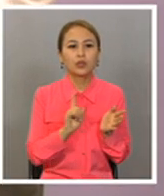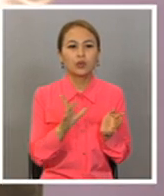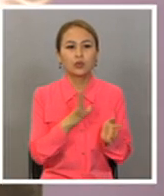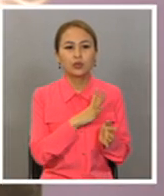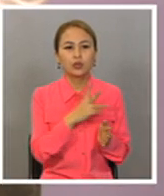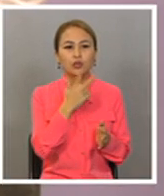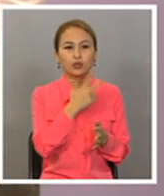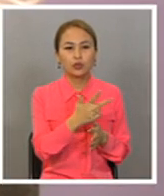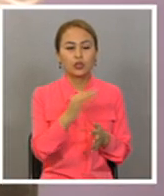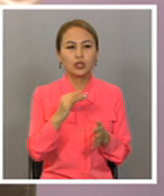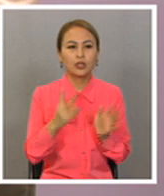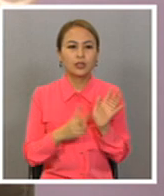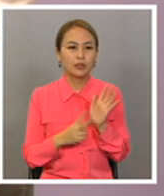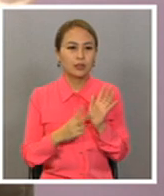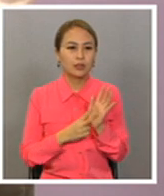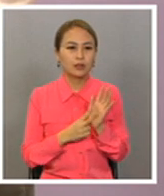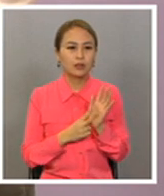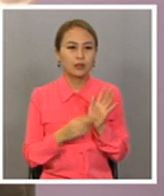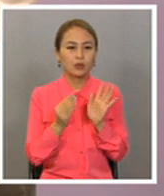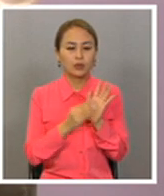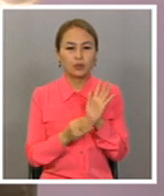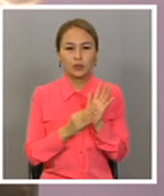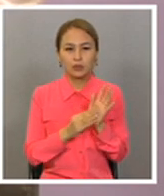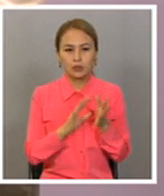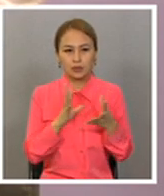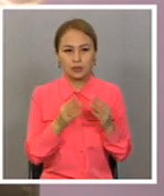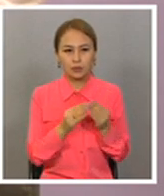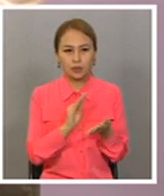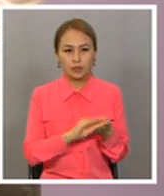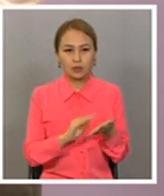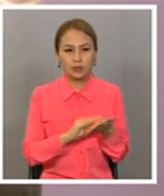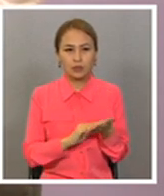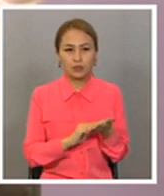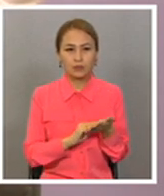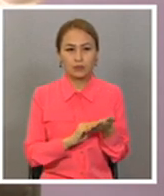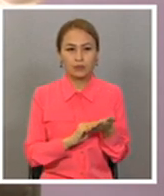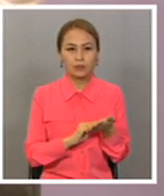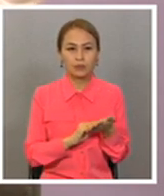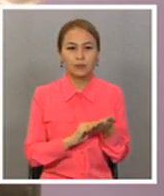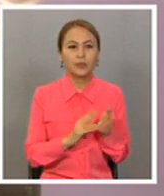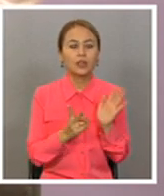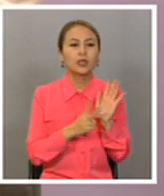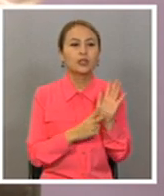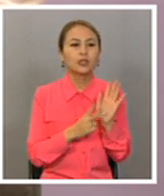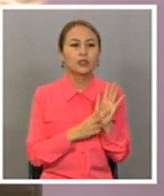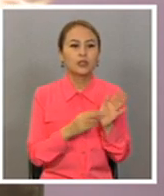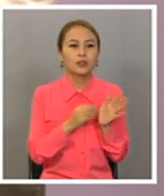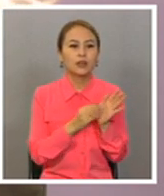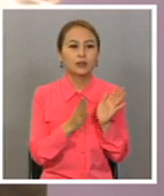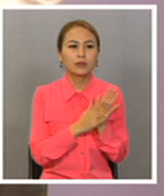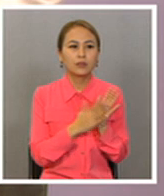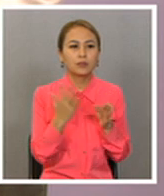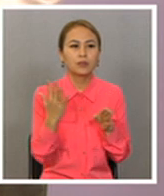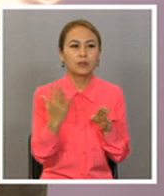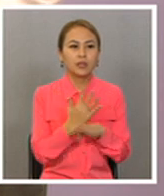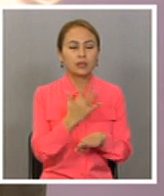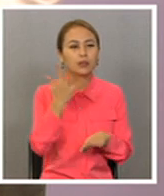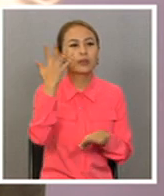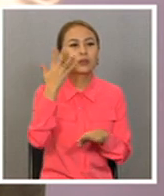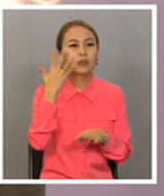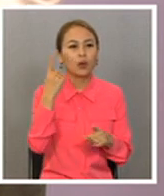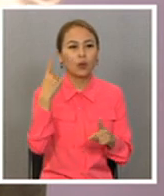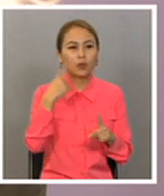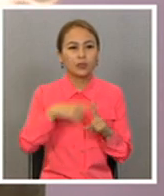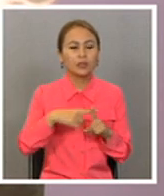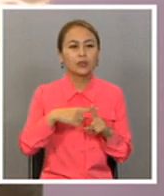және 7 сандарының көбейтіндісі деп жазамыз. 7 санын 5 рет қосқандағы